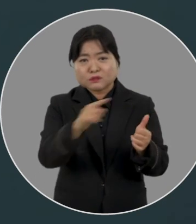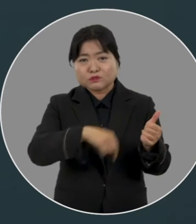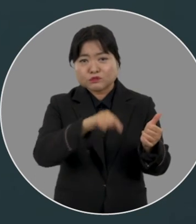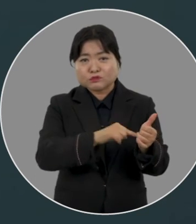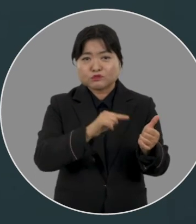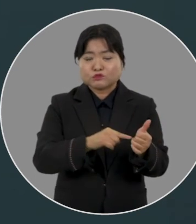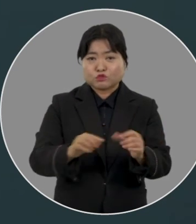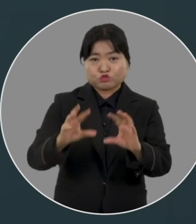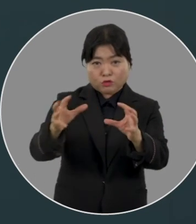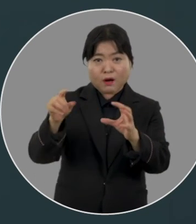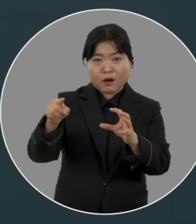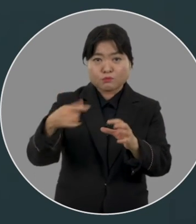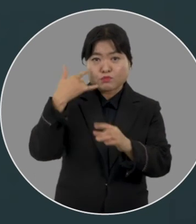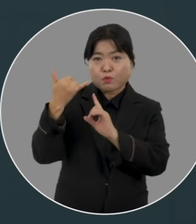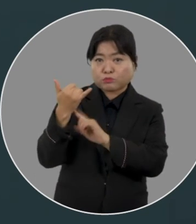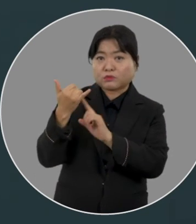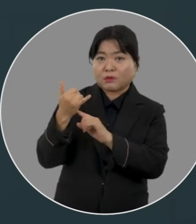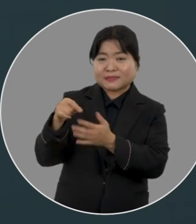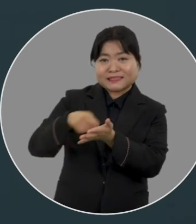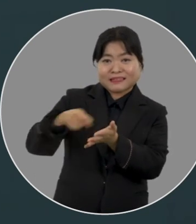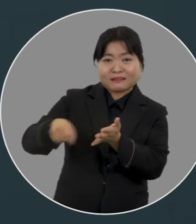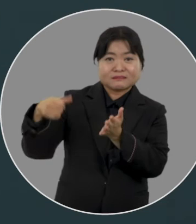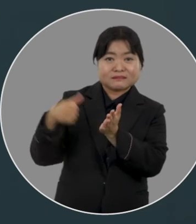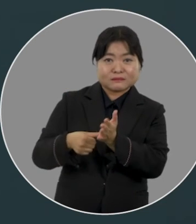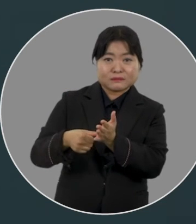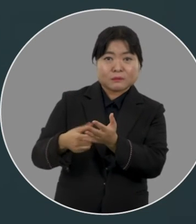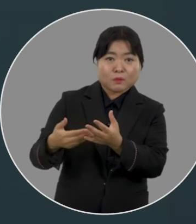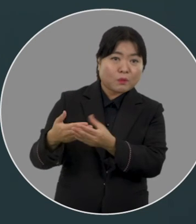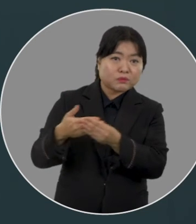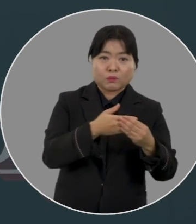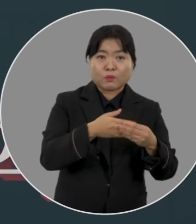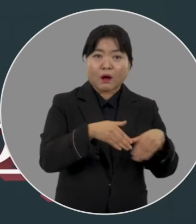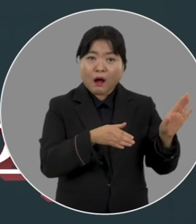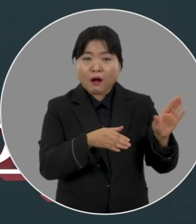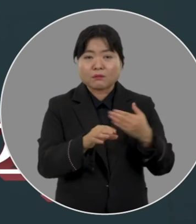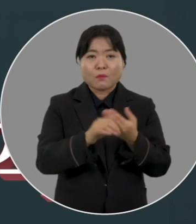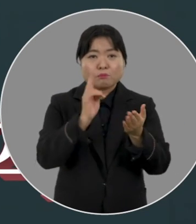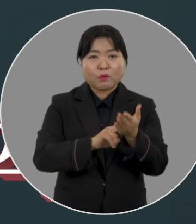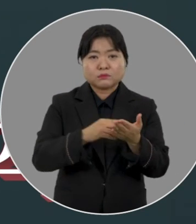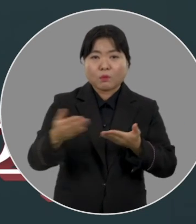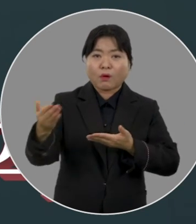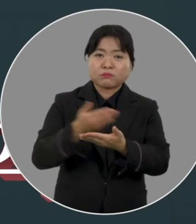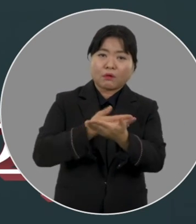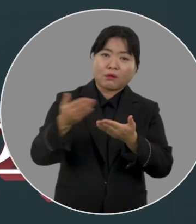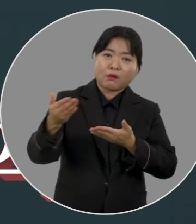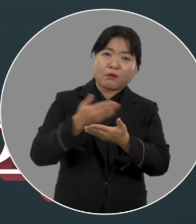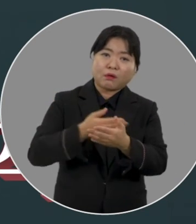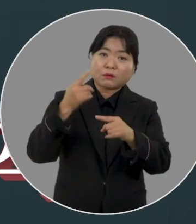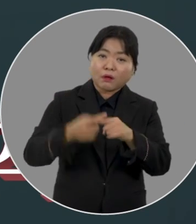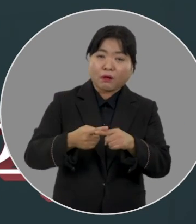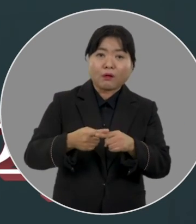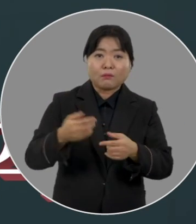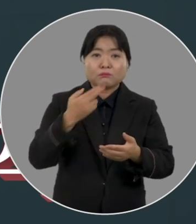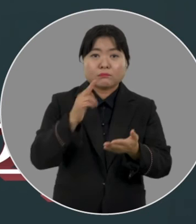친구들을 이제 국가가 부모로부터 사인을 받고 데려갔는데 편지를 왕래하다가